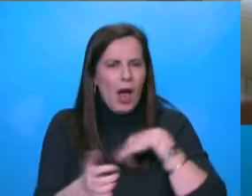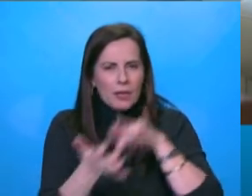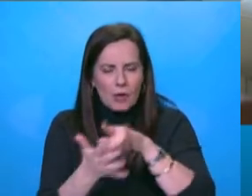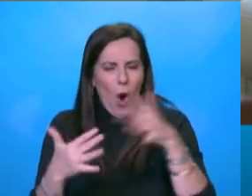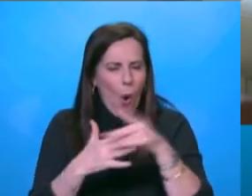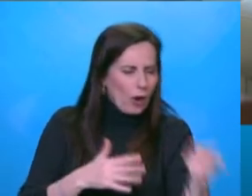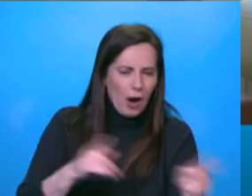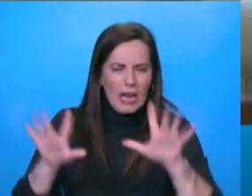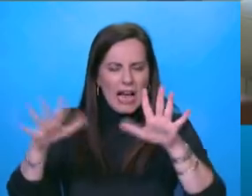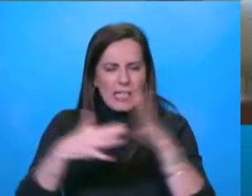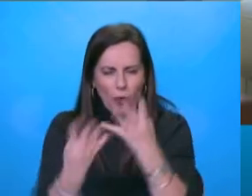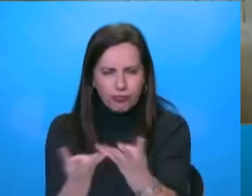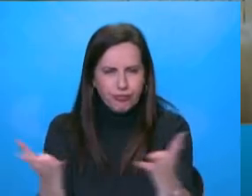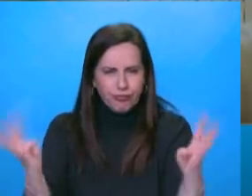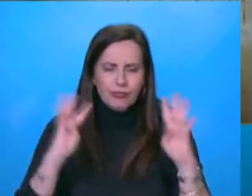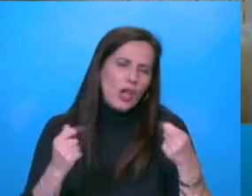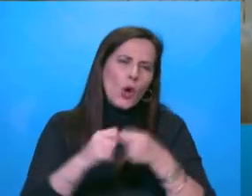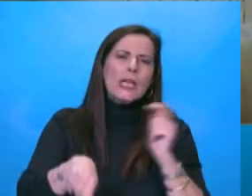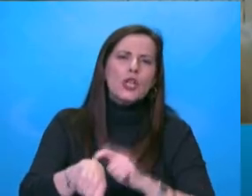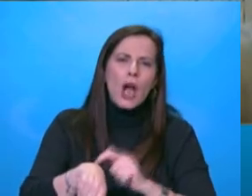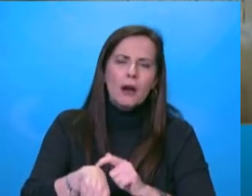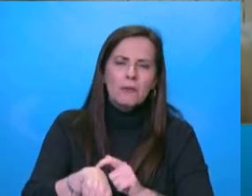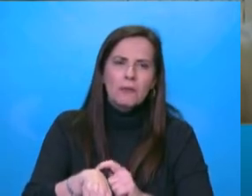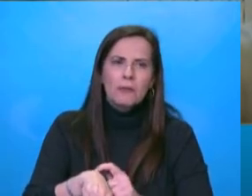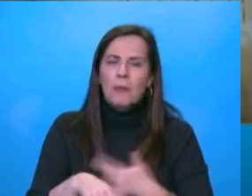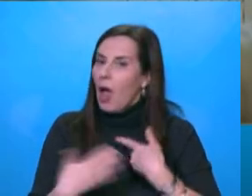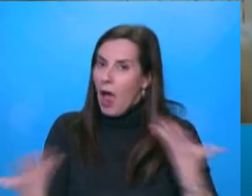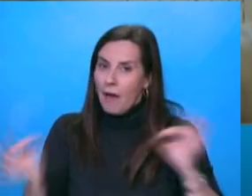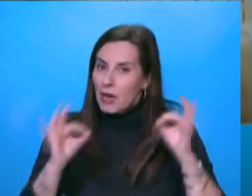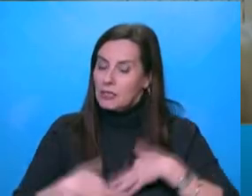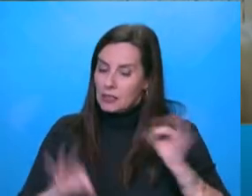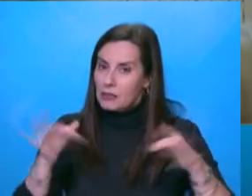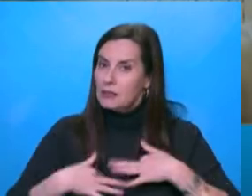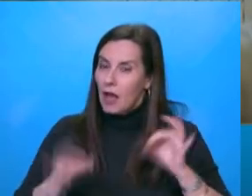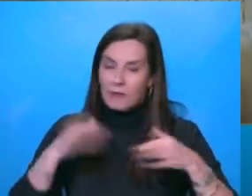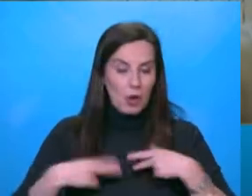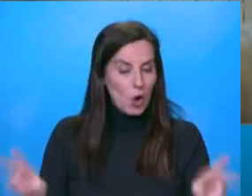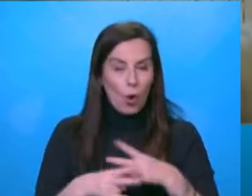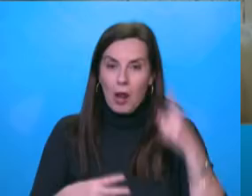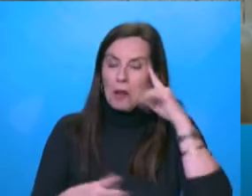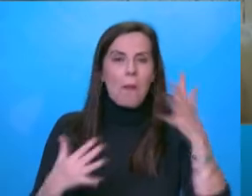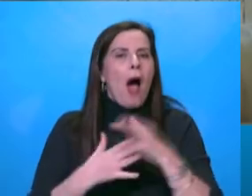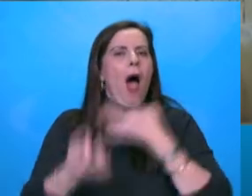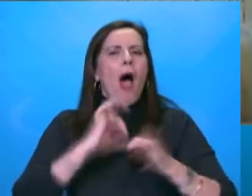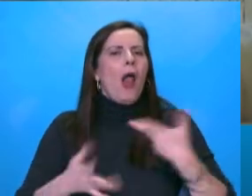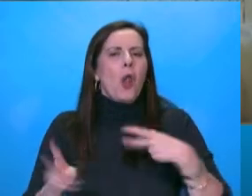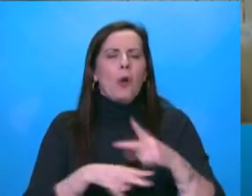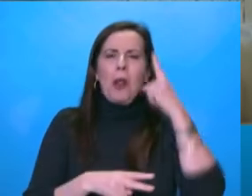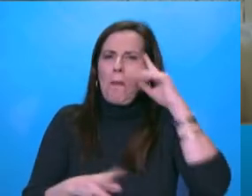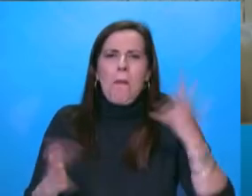לעשרה חוקרים, תלוי בזמן. לא היה לי עורך דין, לא היה לי אפשרות לדעת על מה חוקרים אותי, לא אכלתי לדעת בצורה